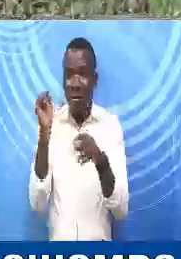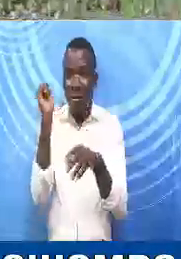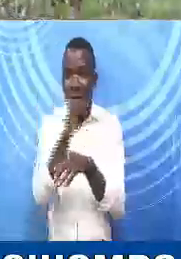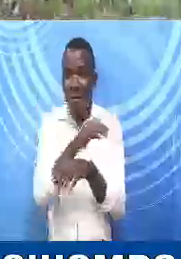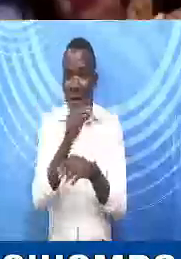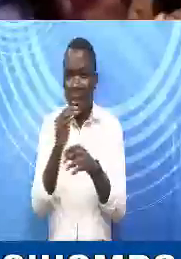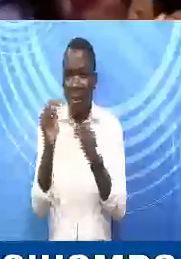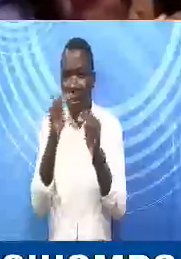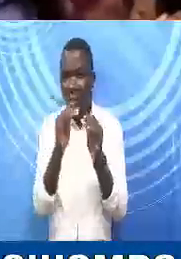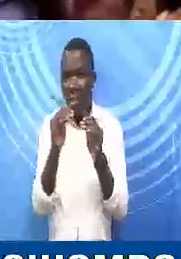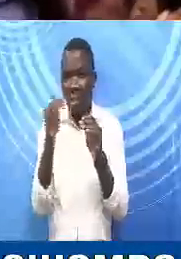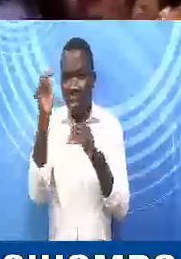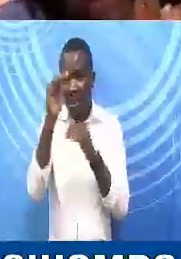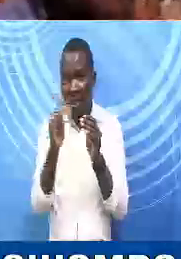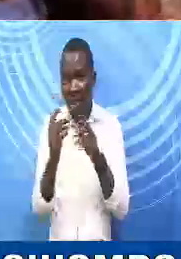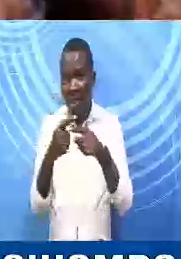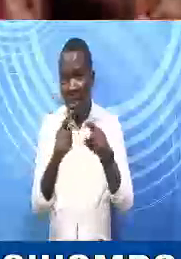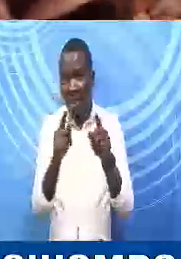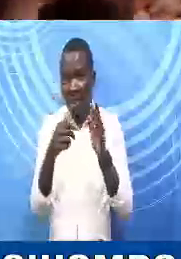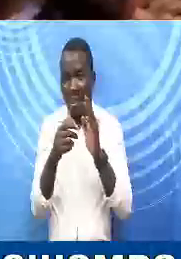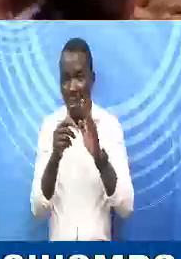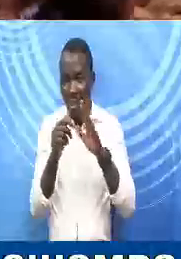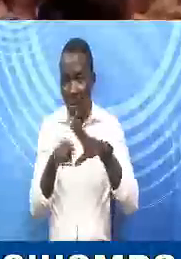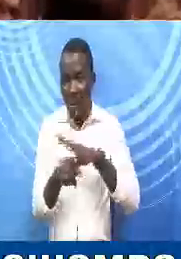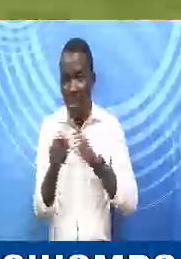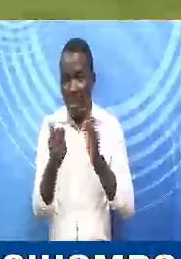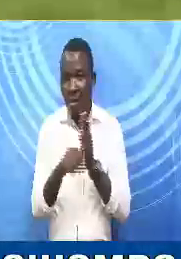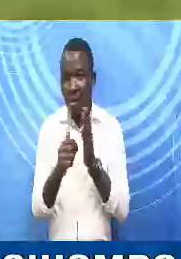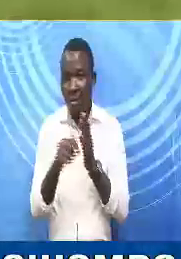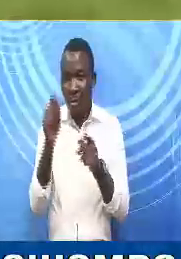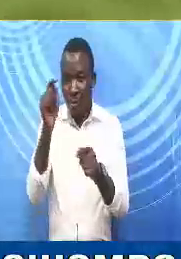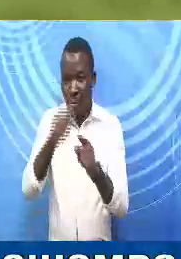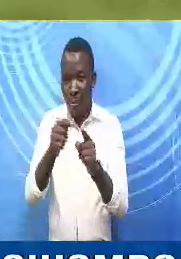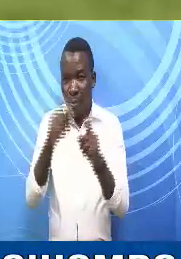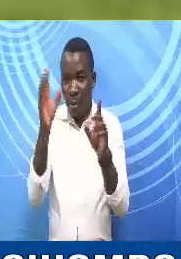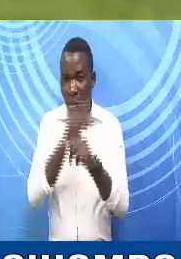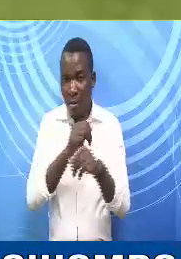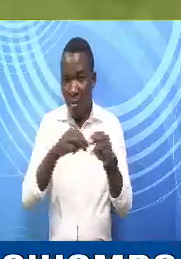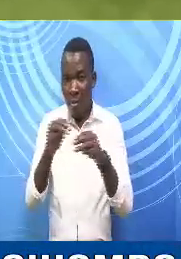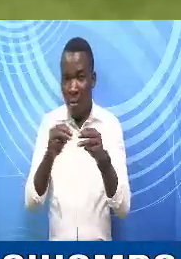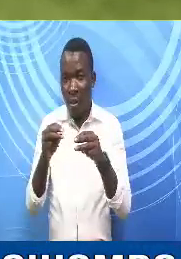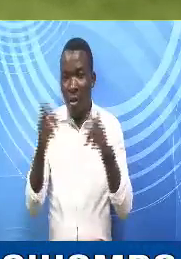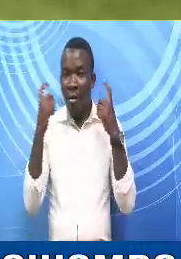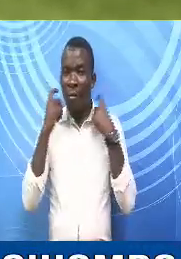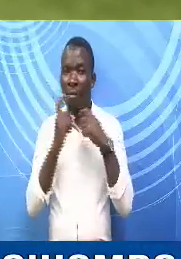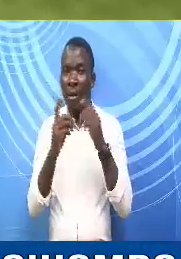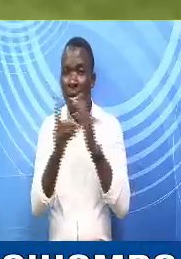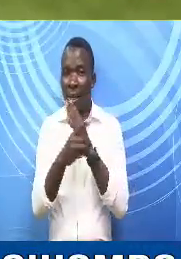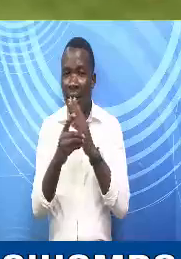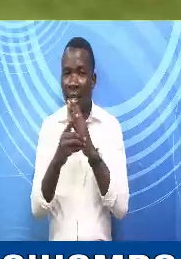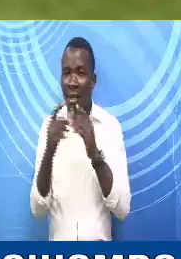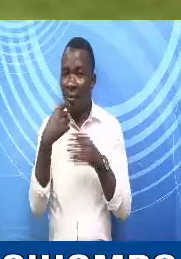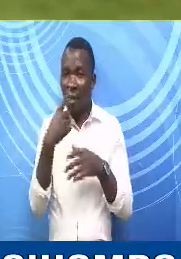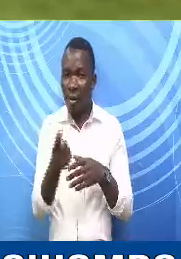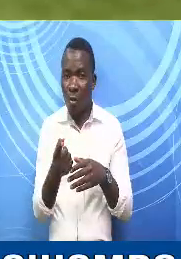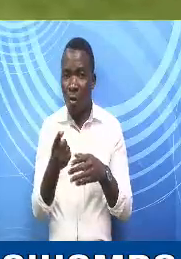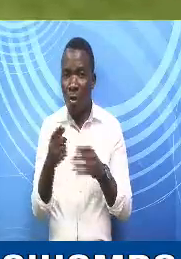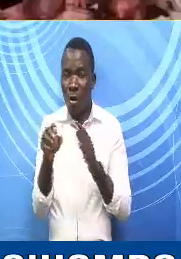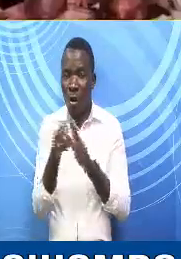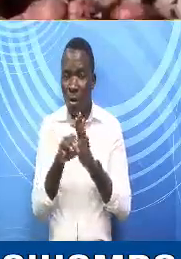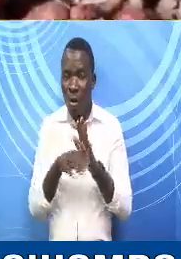zitahwemye kwinjira muri iki kibazo cy'umusaruro w'ibitunguru wabuze isoko, kuri ubu umuyobozi w'akarere ka Rubavu Habyarimana Gilbert aravuga ko gahunda yo gushakira isoko aba